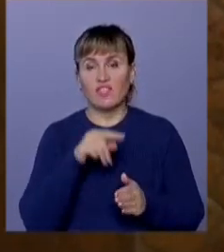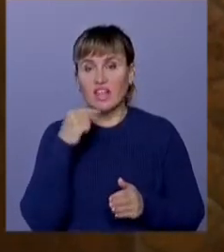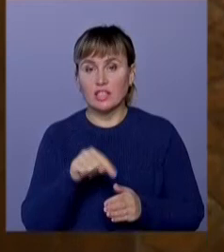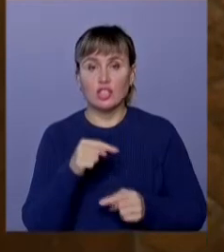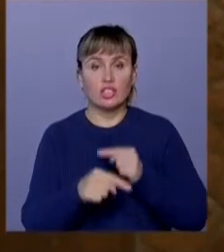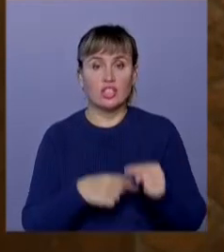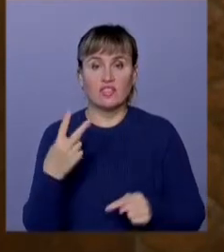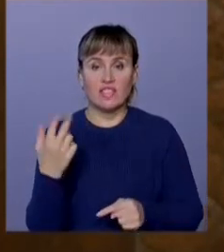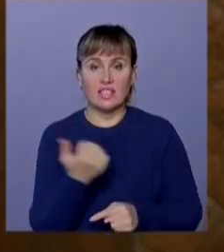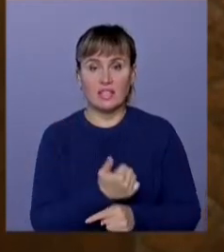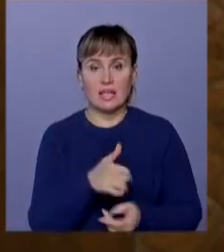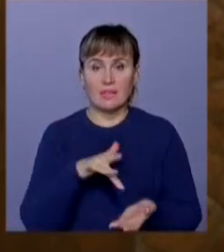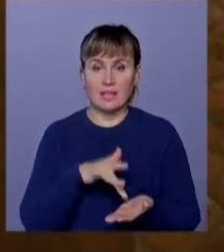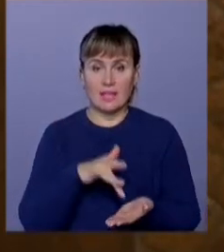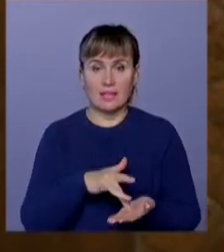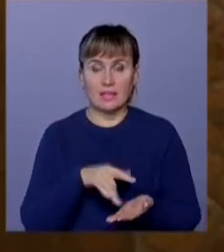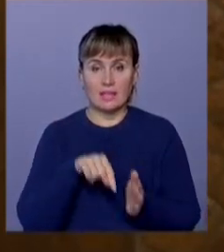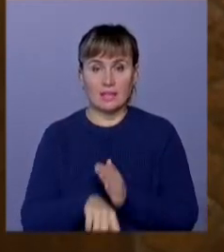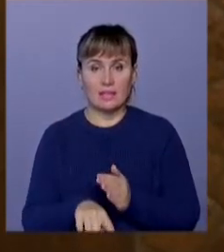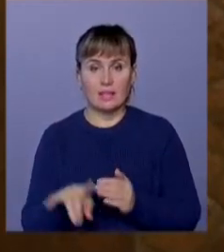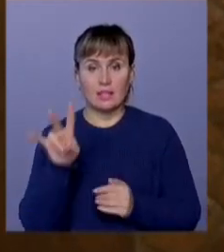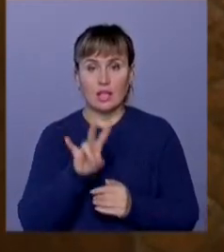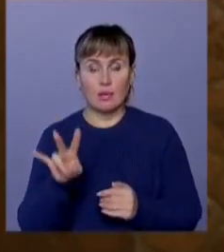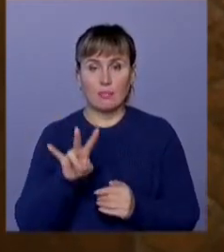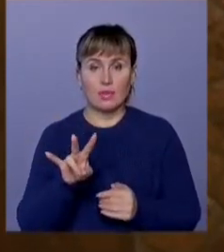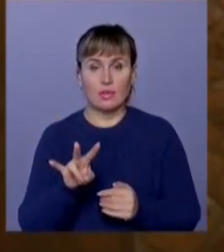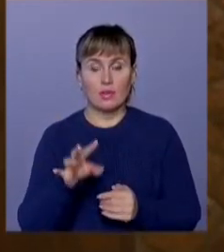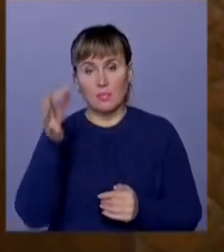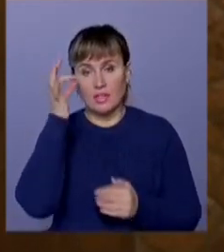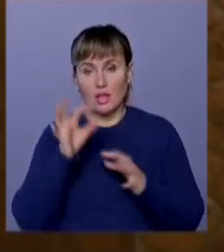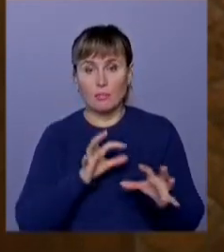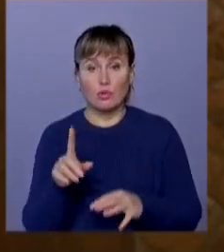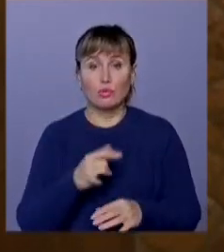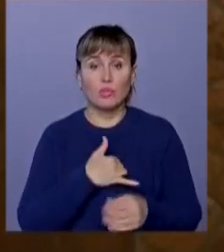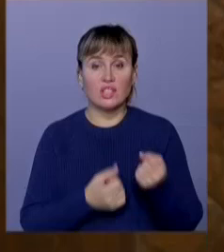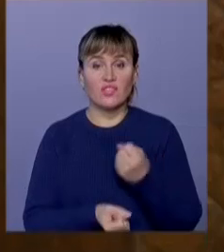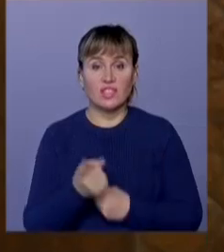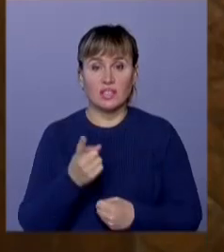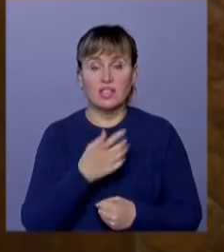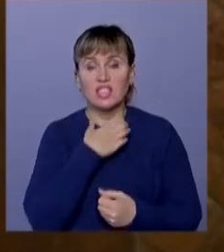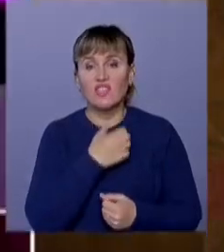через 2 недели, это в середине там, ноября, Бозумбаев вдруг озаботился, что у нас возникнет дефицит